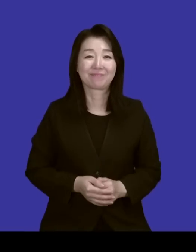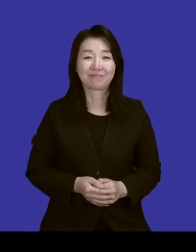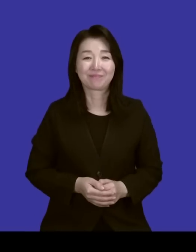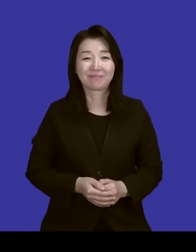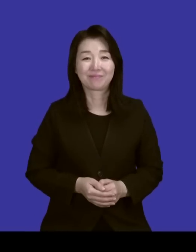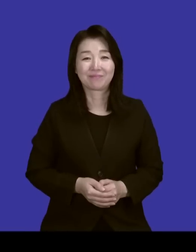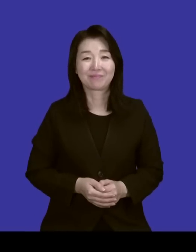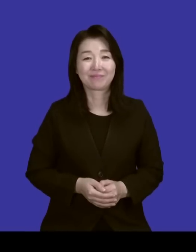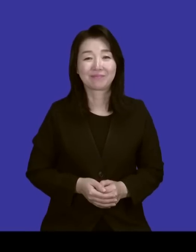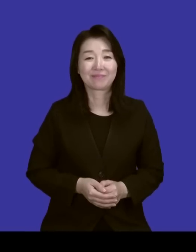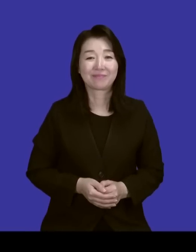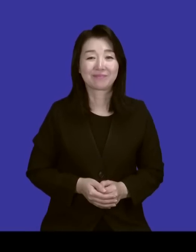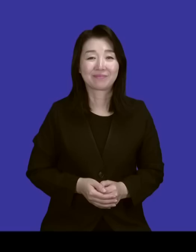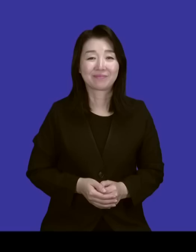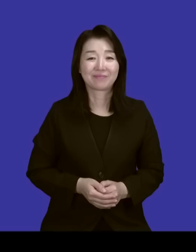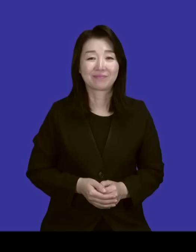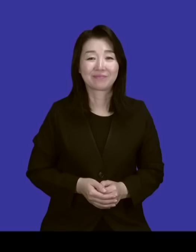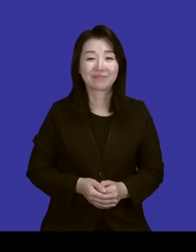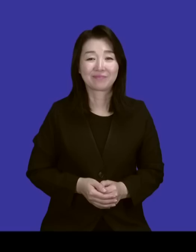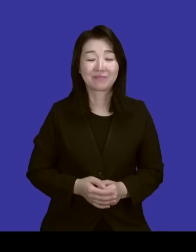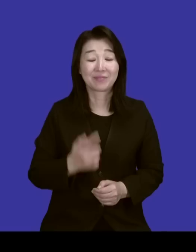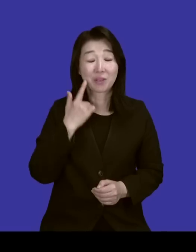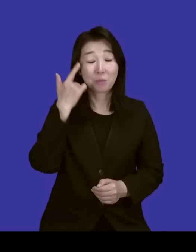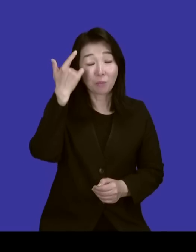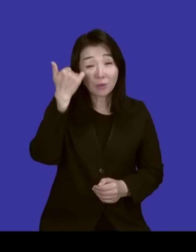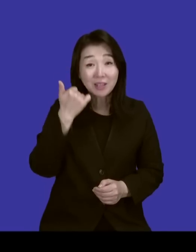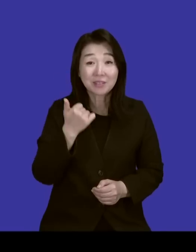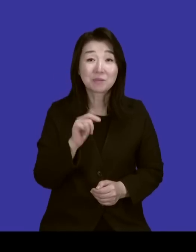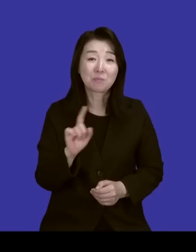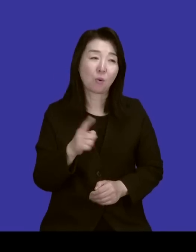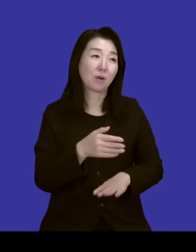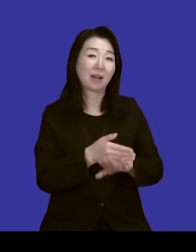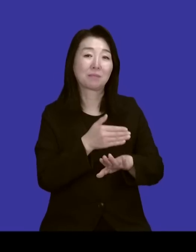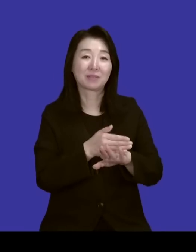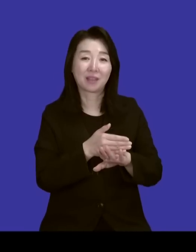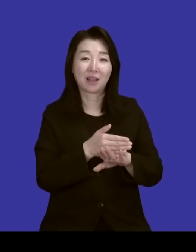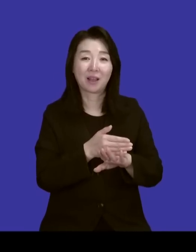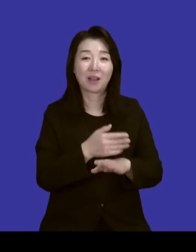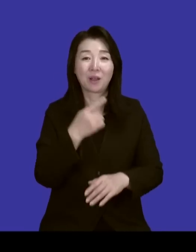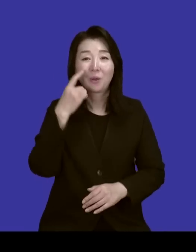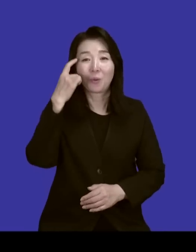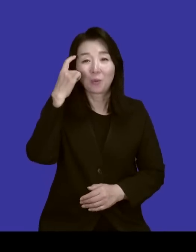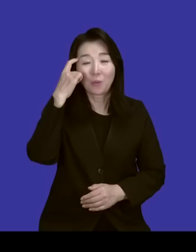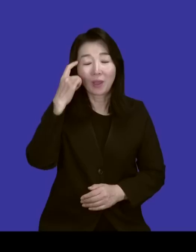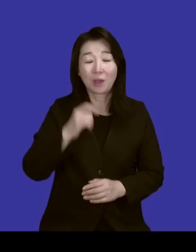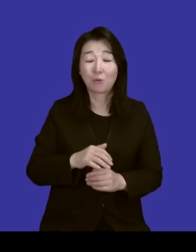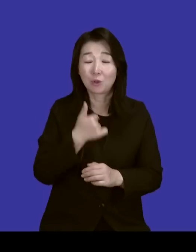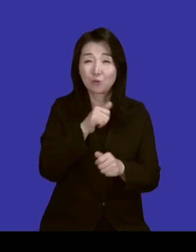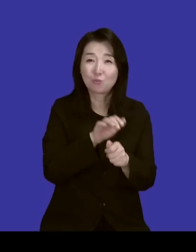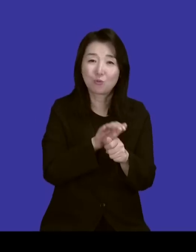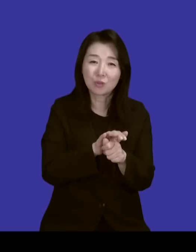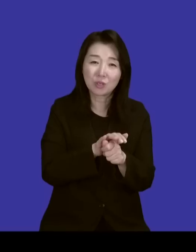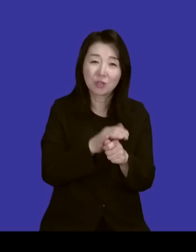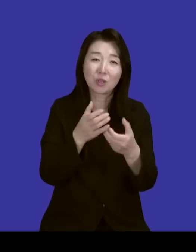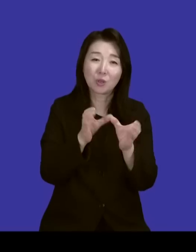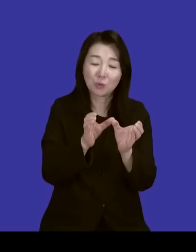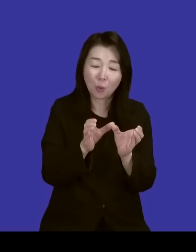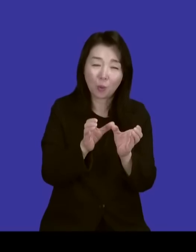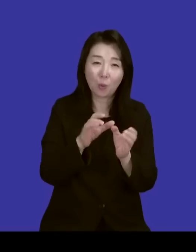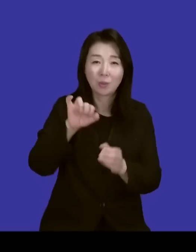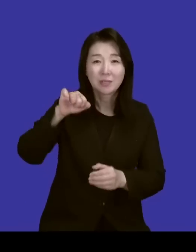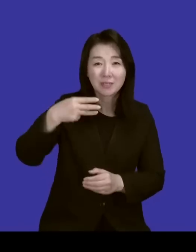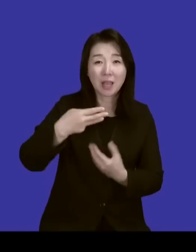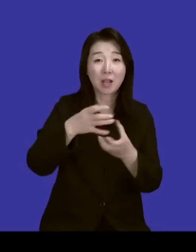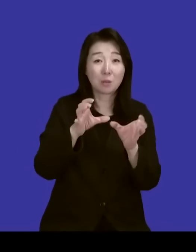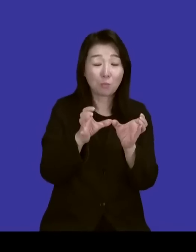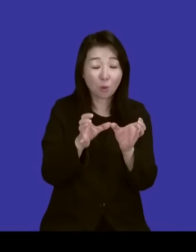뭐 그런 거죠. 그렇군요. 근데 저희는 목사님이 계셔서 참 좋다. 너무 감사해요. 이렇게 저희가 지금 뭐 중보기도도 그렇고 셀 모임도 그렇고